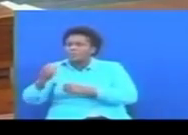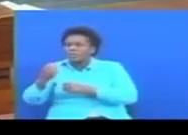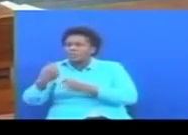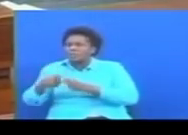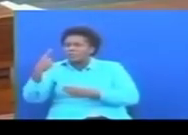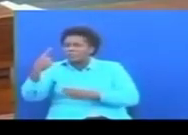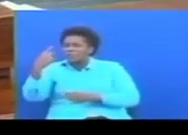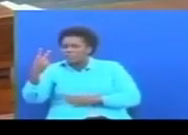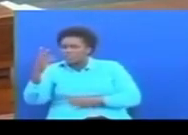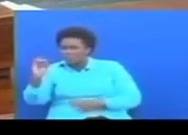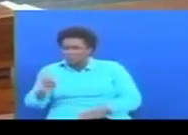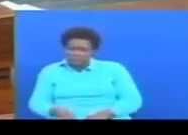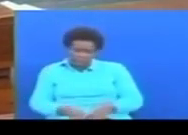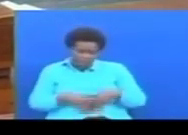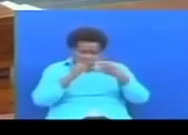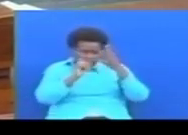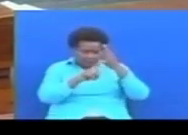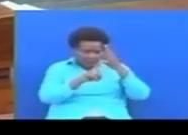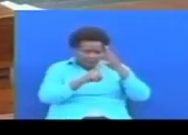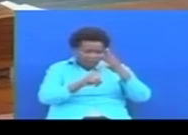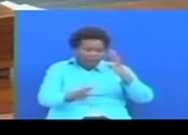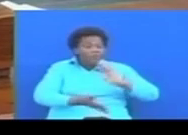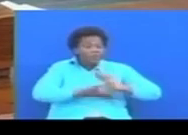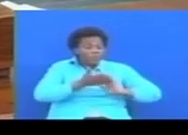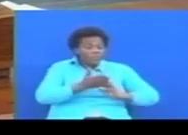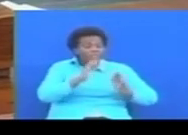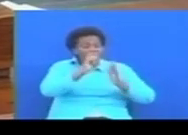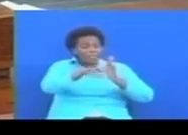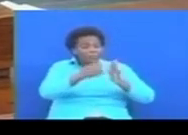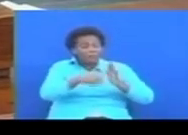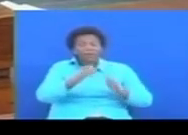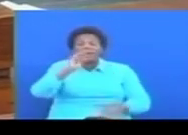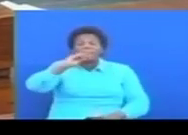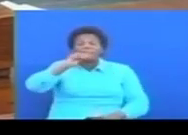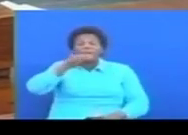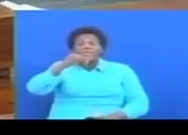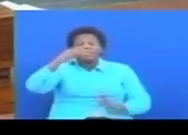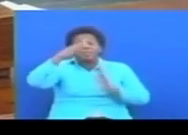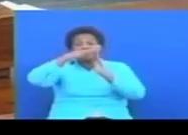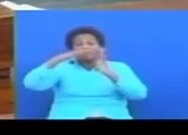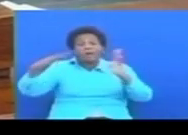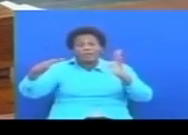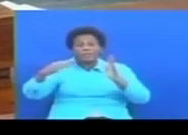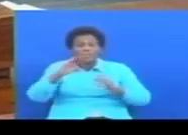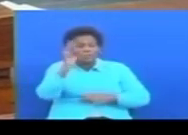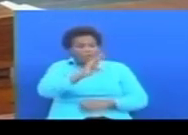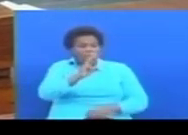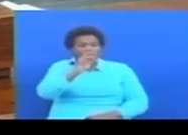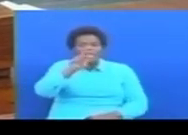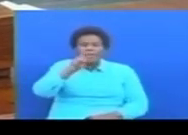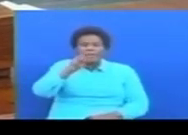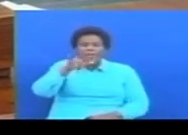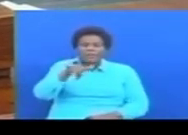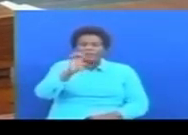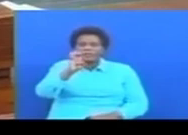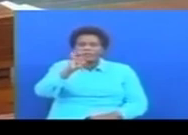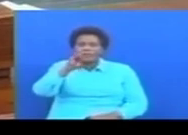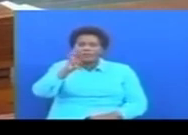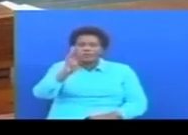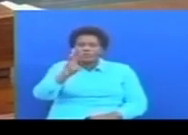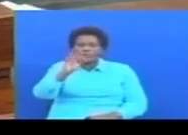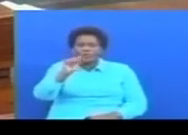120. Nne, kuanzisha kiwanda cha kuchakata madini ya bati katika wilaya ya Kyerwa ifikapo Juni